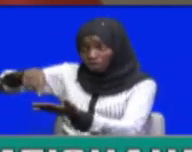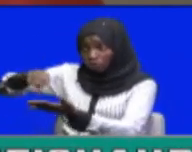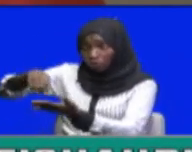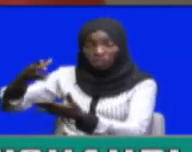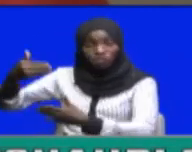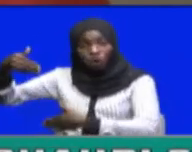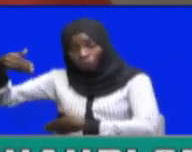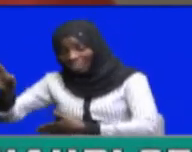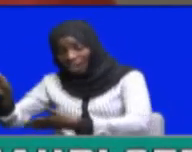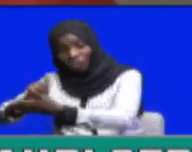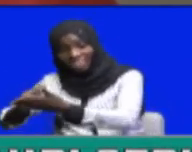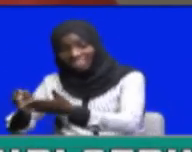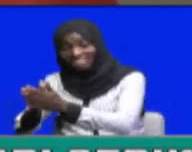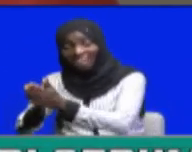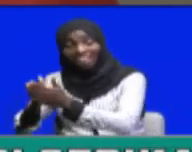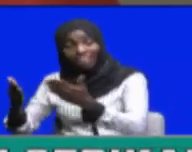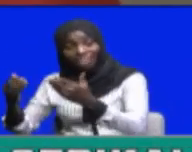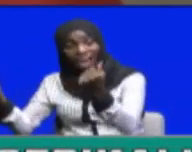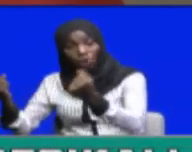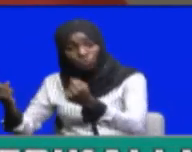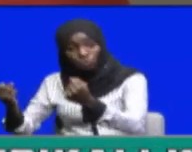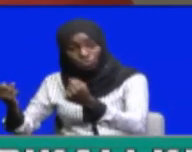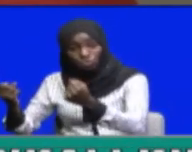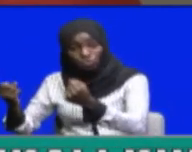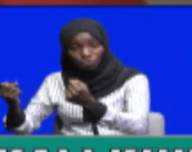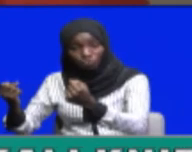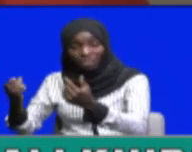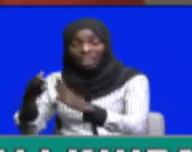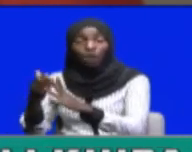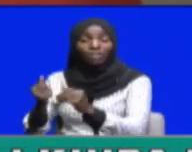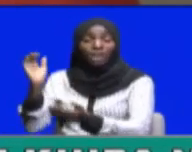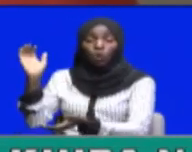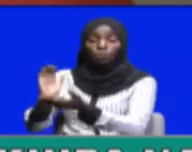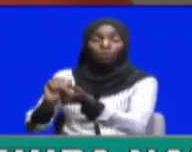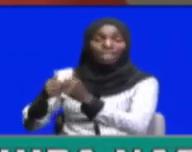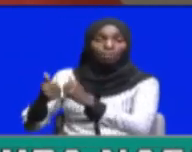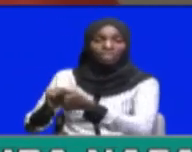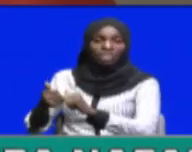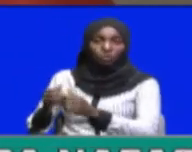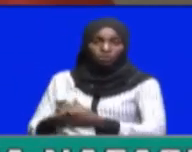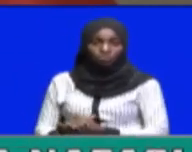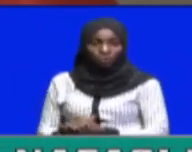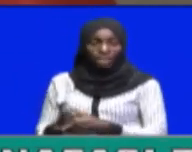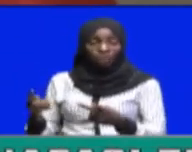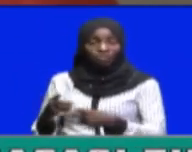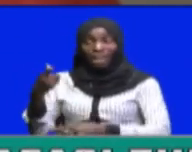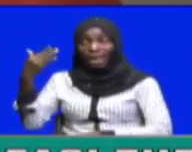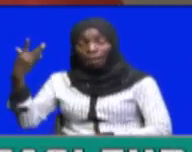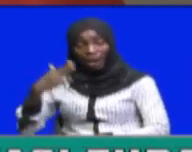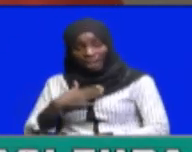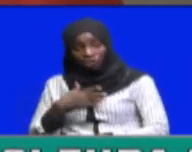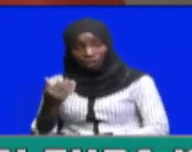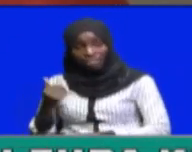kuandikisha ama kuhakiki, ili kuweza kuondokana na hiyo changamoto. Na namba yetu ambayo tunaitumia ni